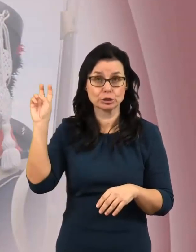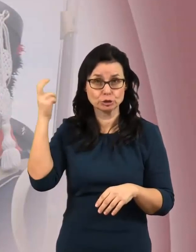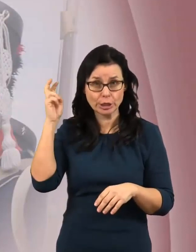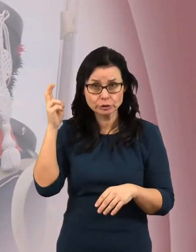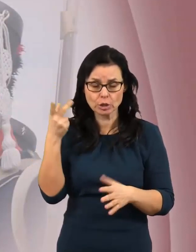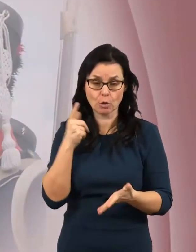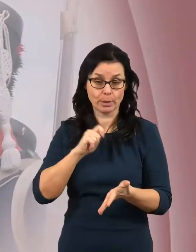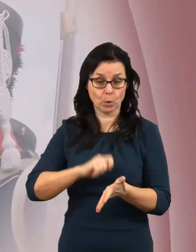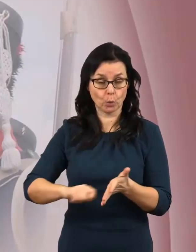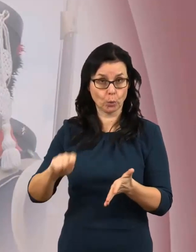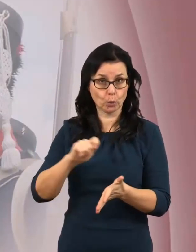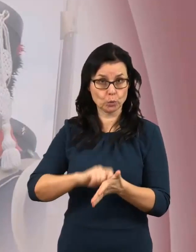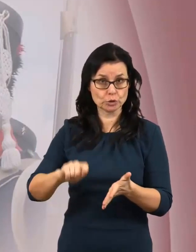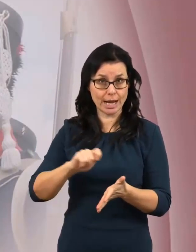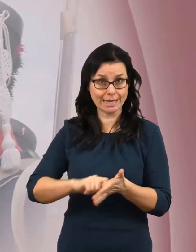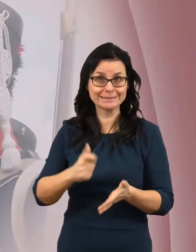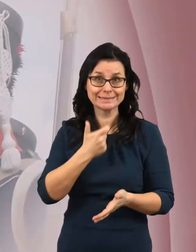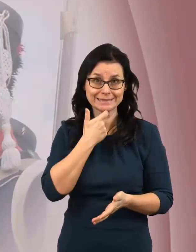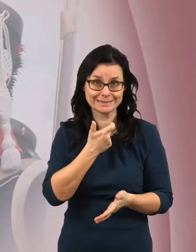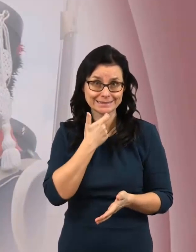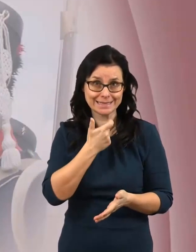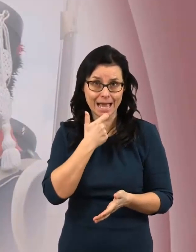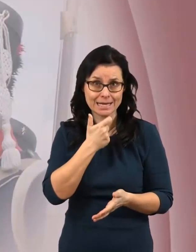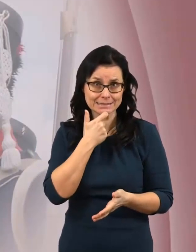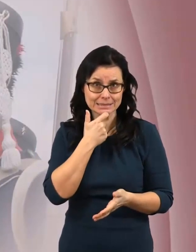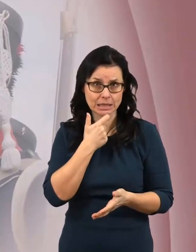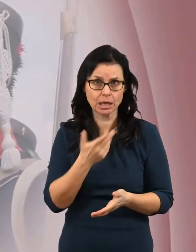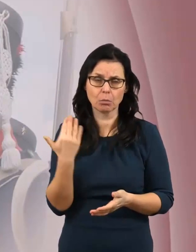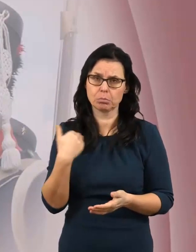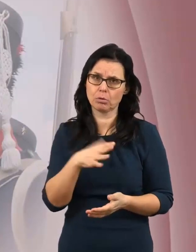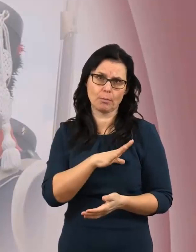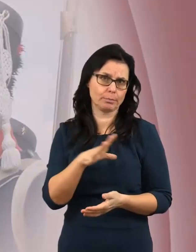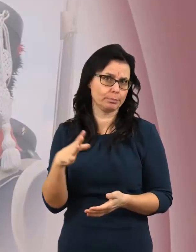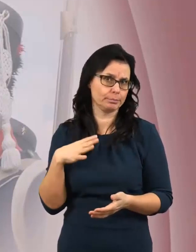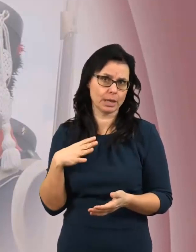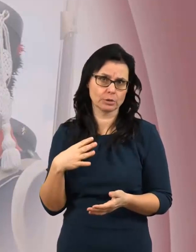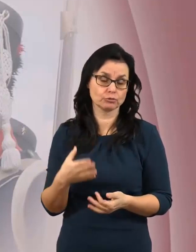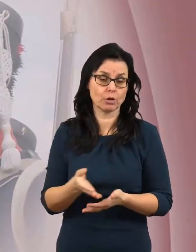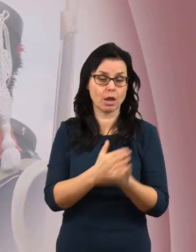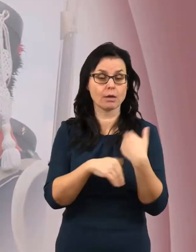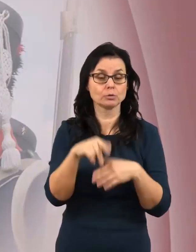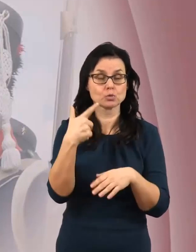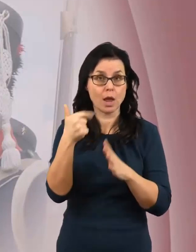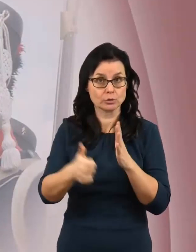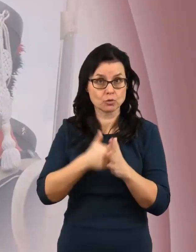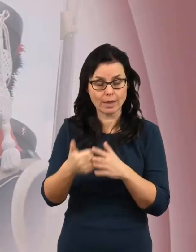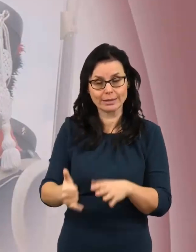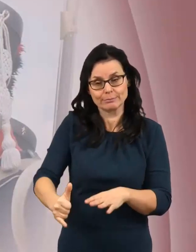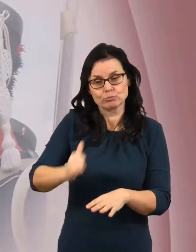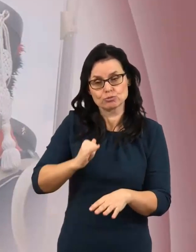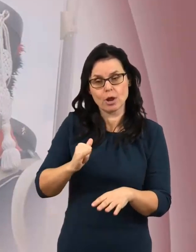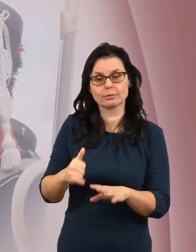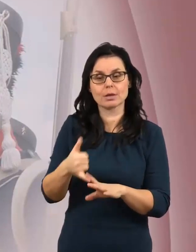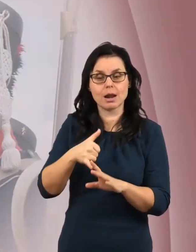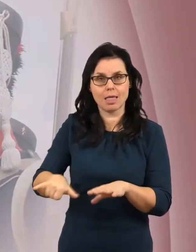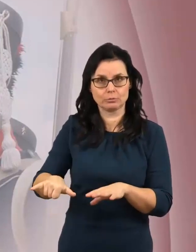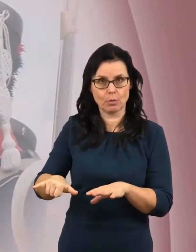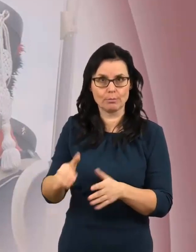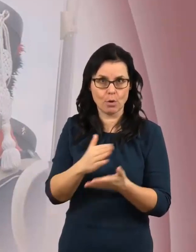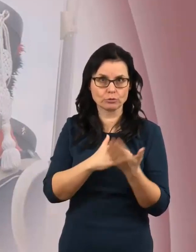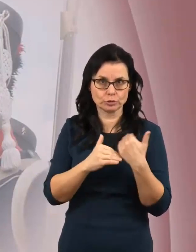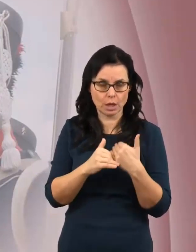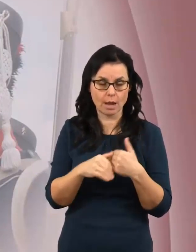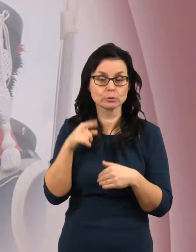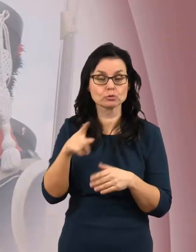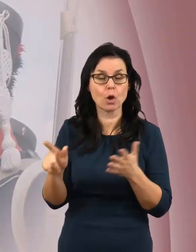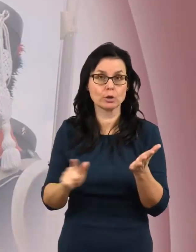úředním jazykem, kterým se běžně mluvilo ve druhém století před naším letopočtem. To